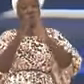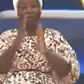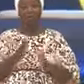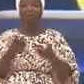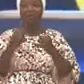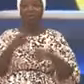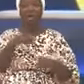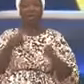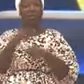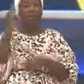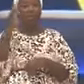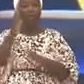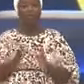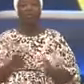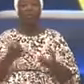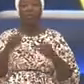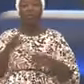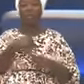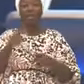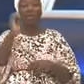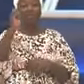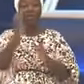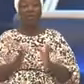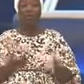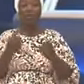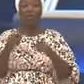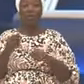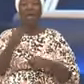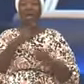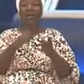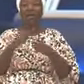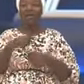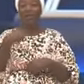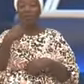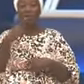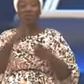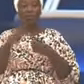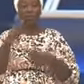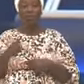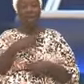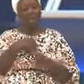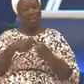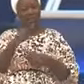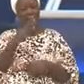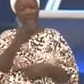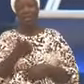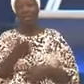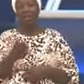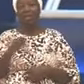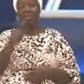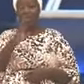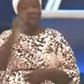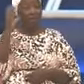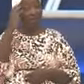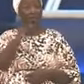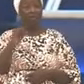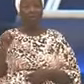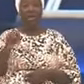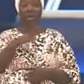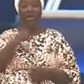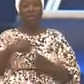lepage devient l'évangéliste vient et il parle et te parler tu es là et tu écoutes